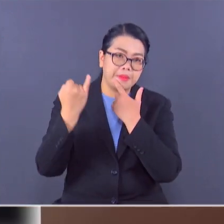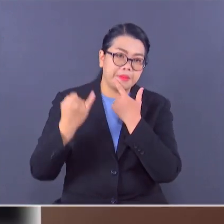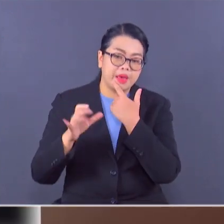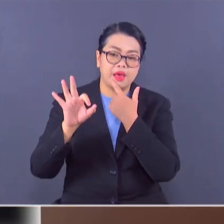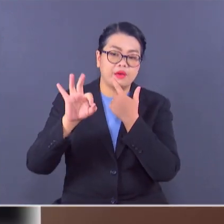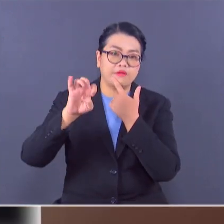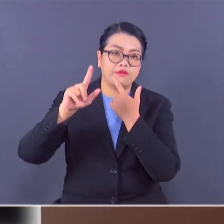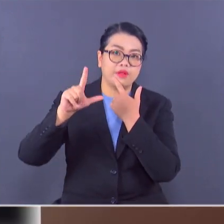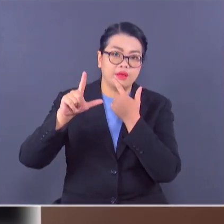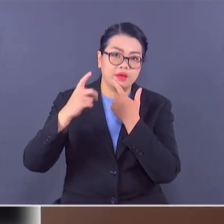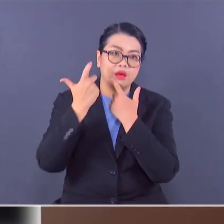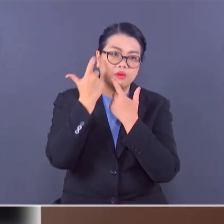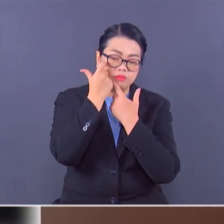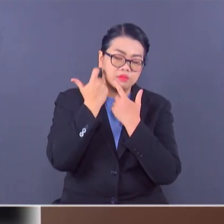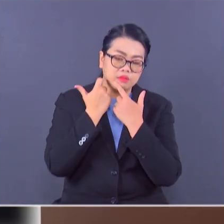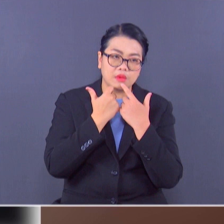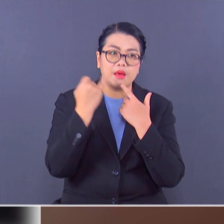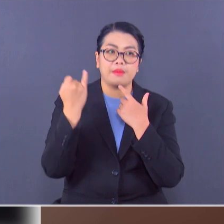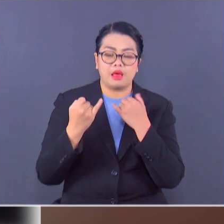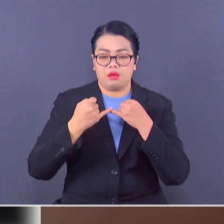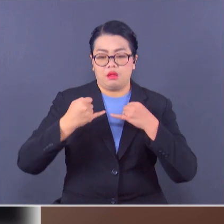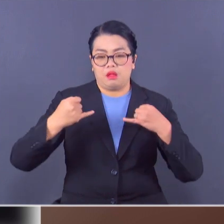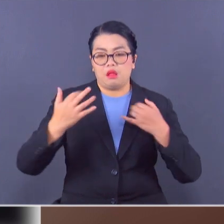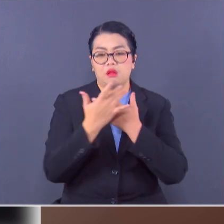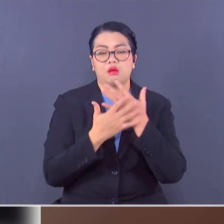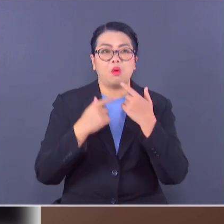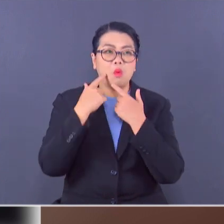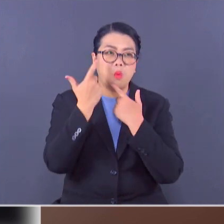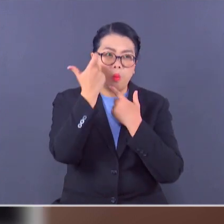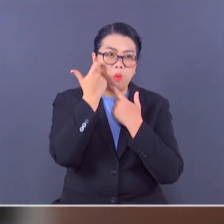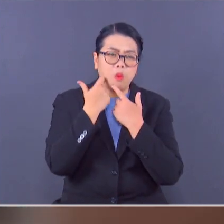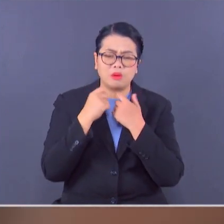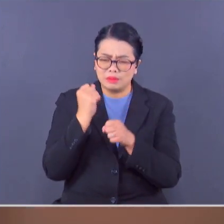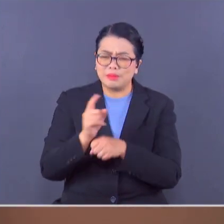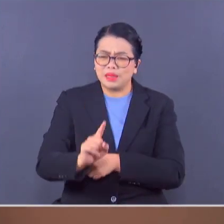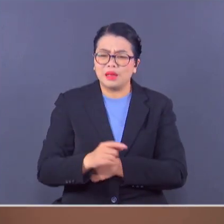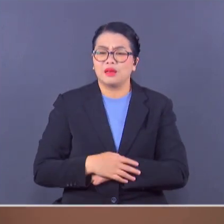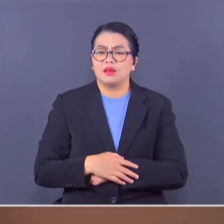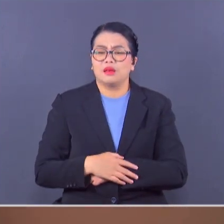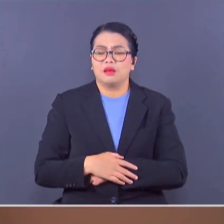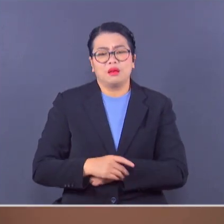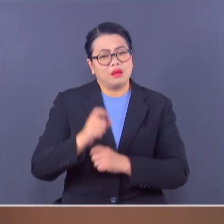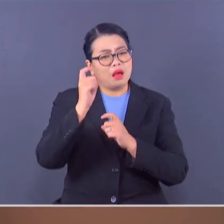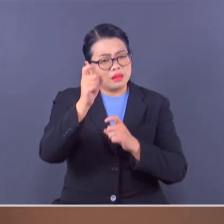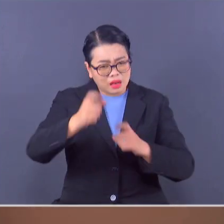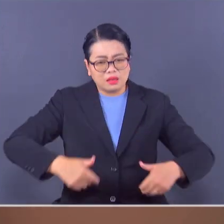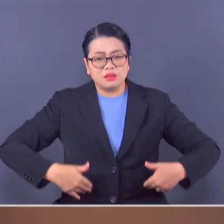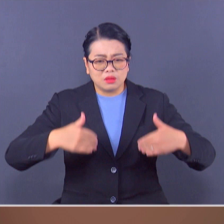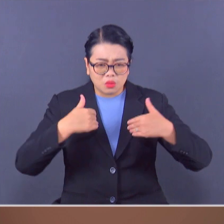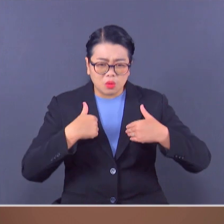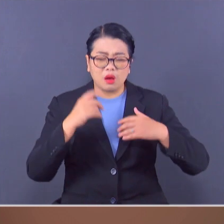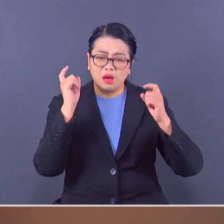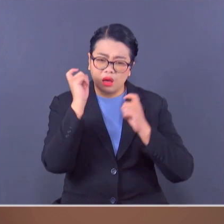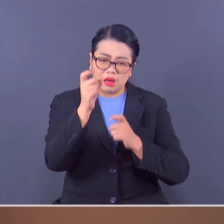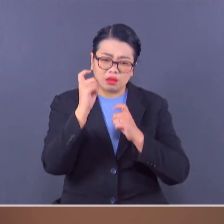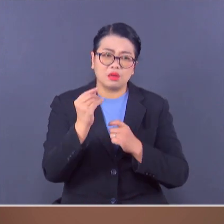ฟน nickname add upมีอาการแพ้และที่สําคั คหมอวาวอโห แบบนี้ทำได้อย่ไเนี่ยเสียงมากนะมีความเส